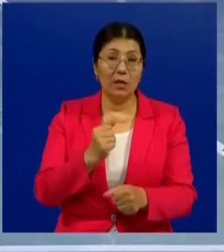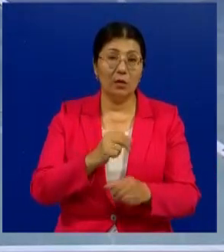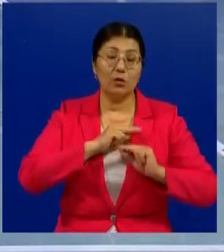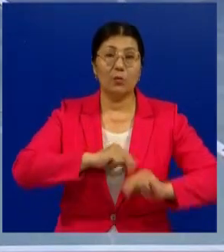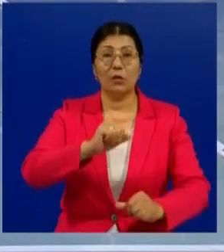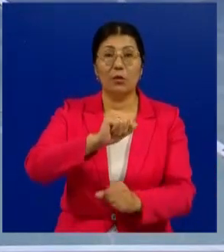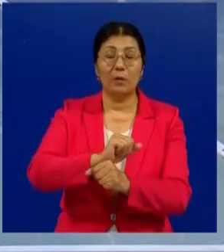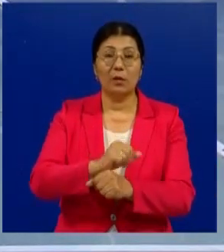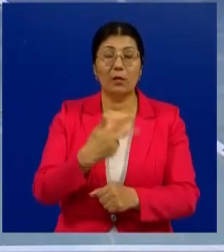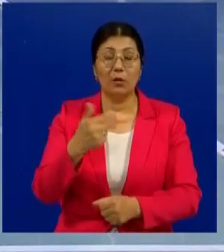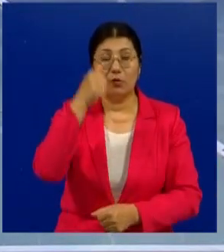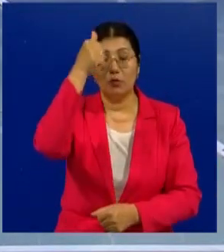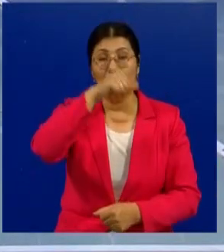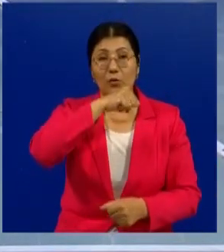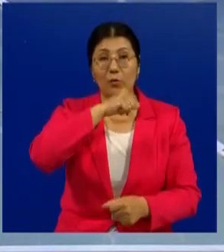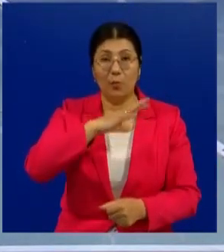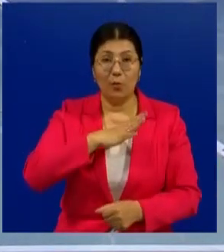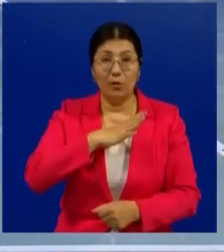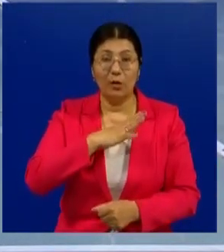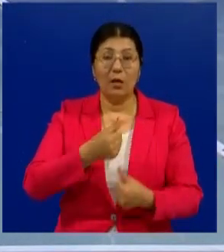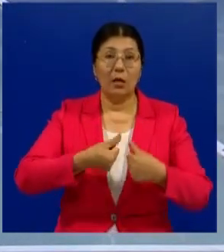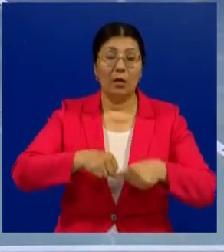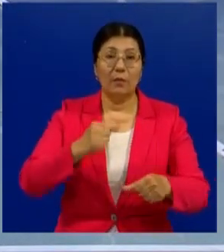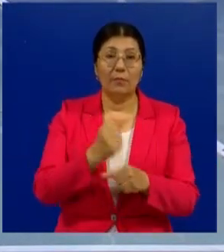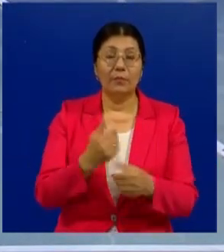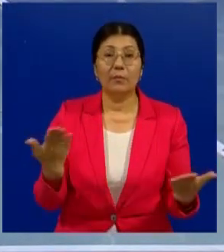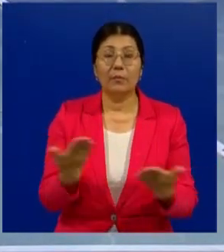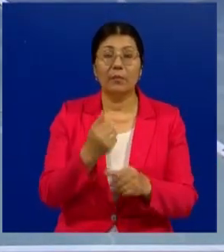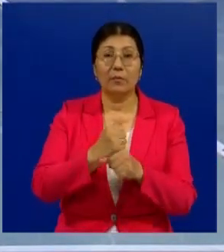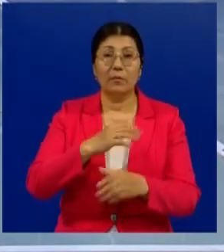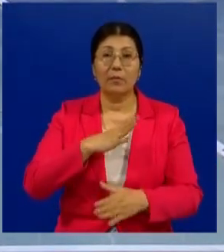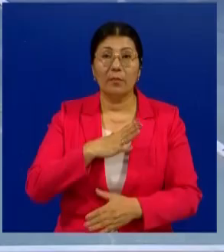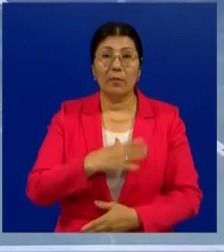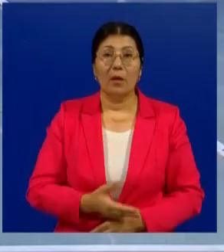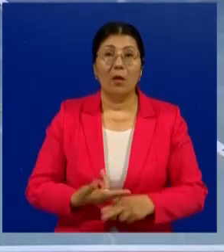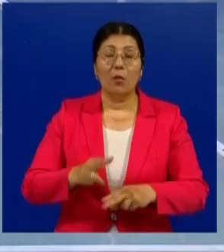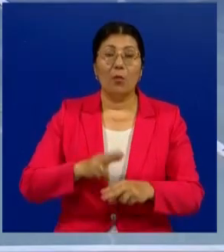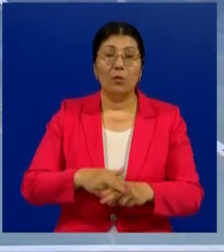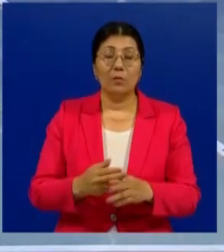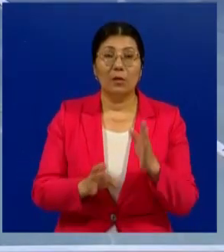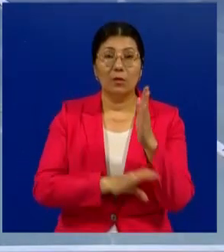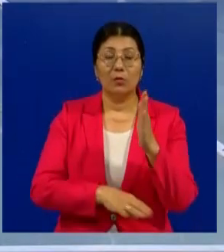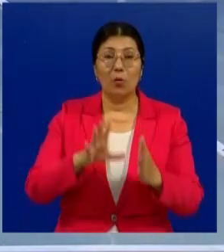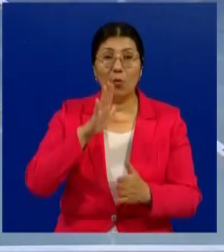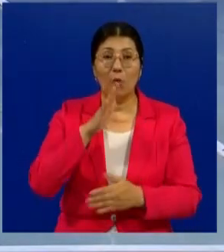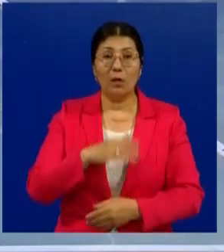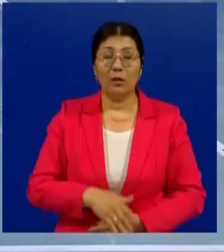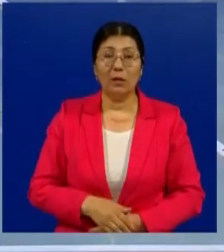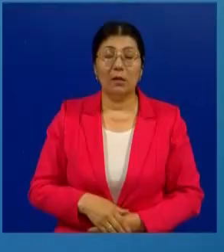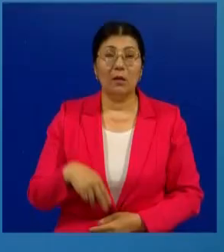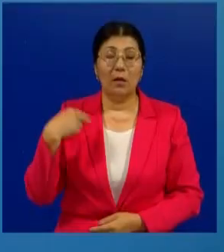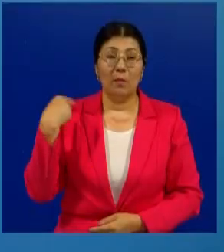комиссияның құрылғанына міне 3 жылдың енді ғана 3 жыл болады, иә? Қандай жұмыстар атқарылды? Жақсы, осы жалпы соңғы кездегі